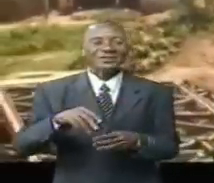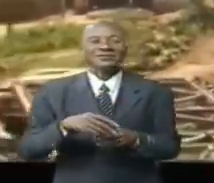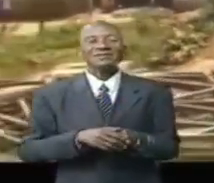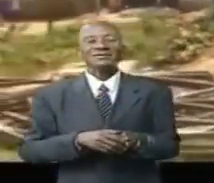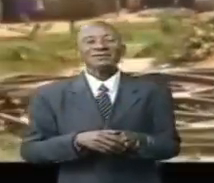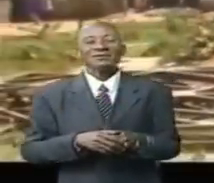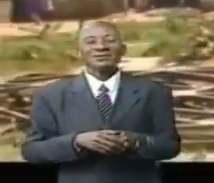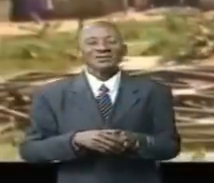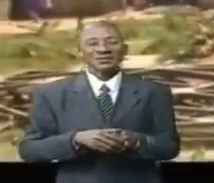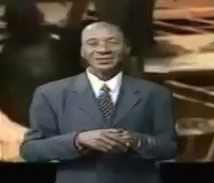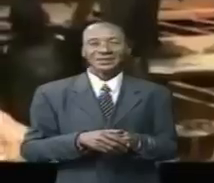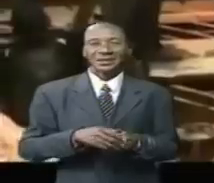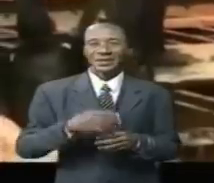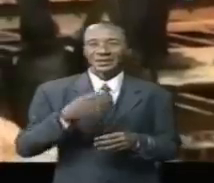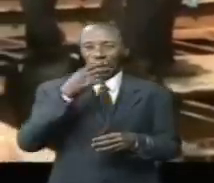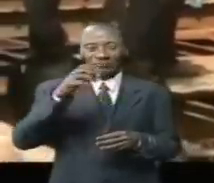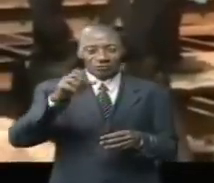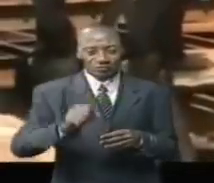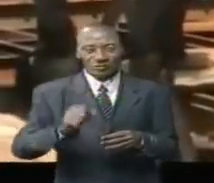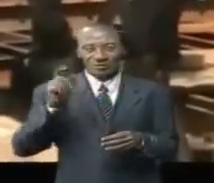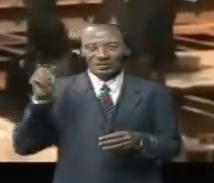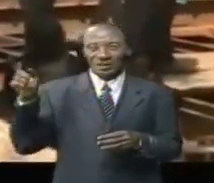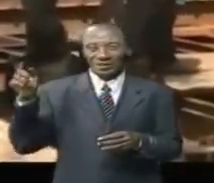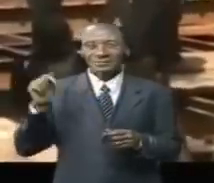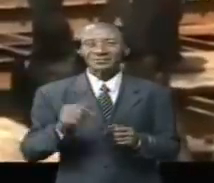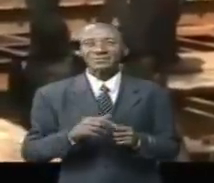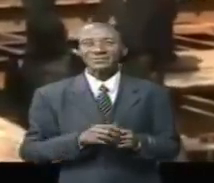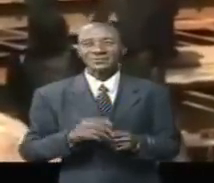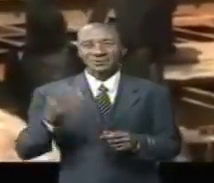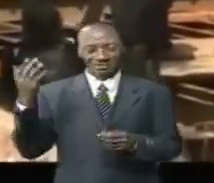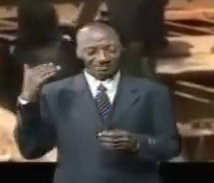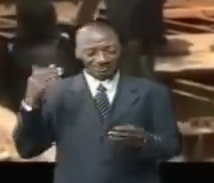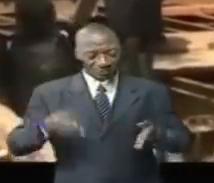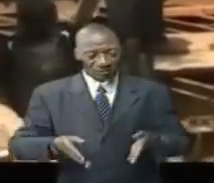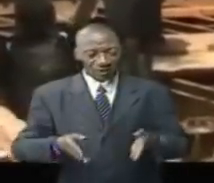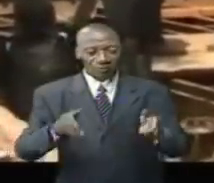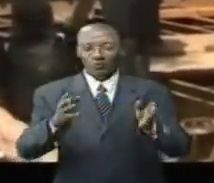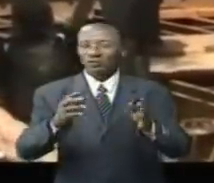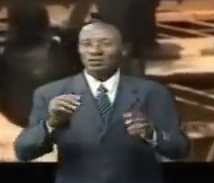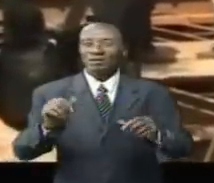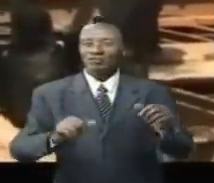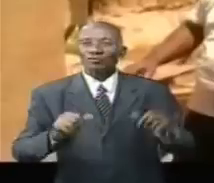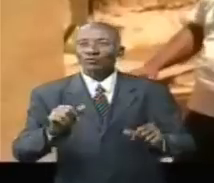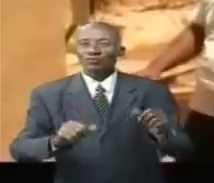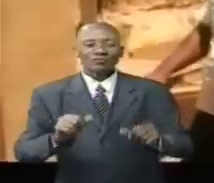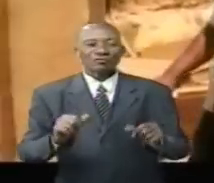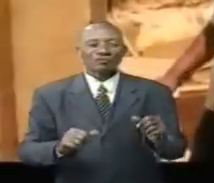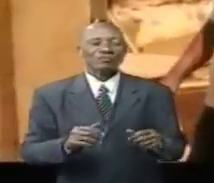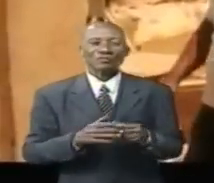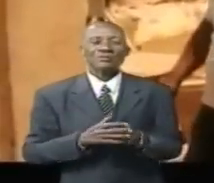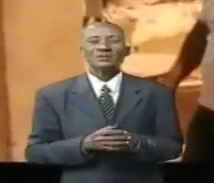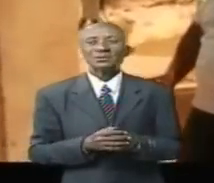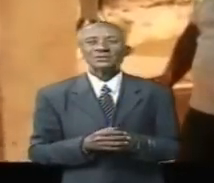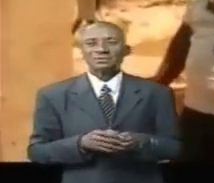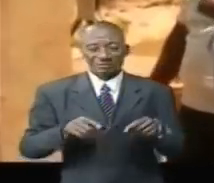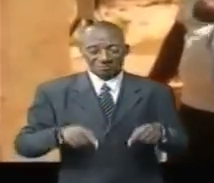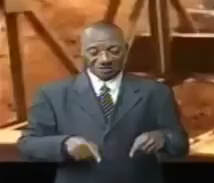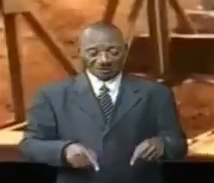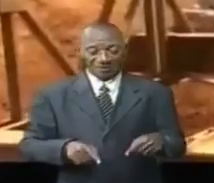juillet. Ce pont de 25 tonnes et 15 mètres de portée vient d'être lancé par l'Office des routes Sud Kivu